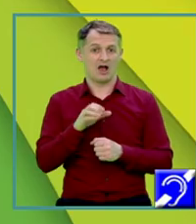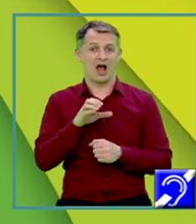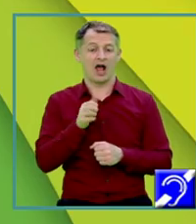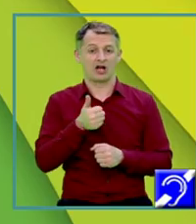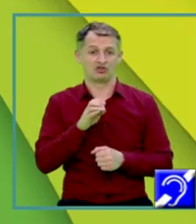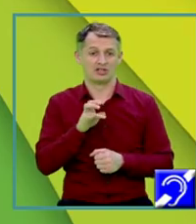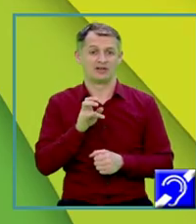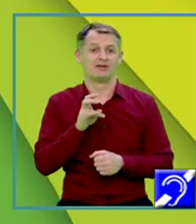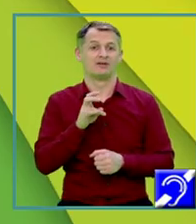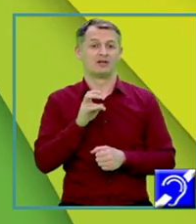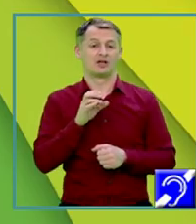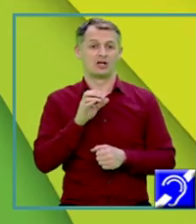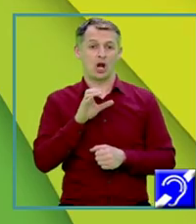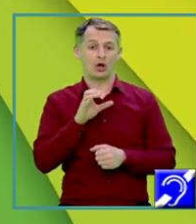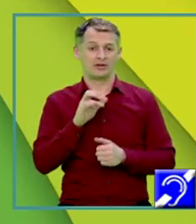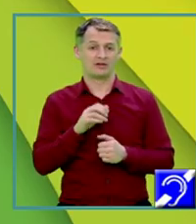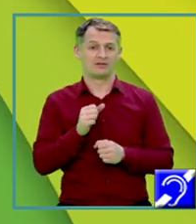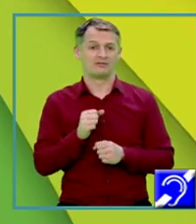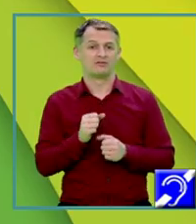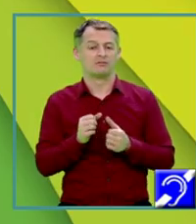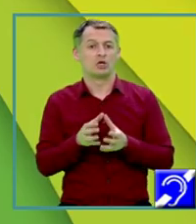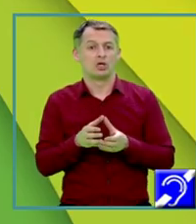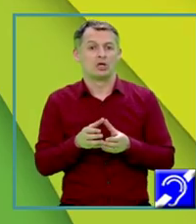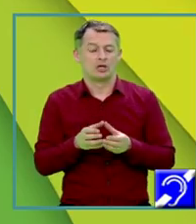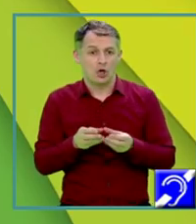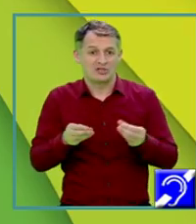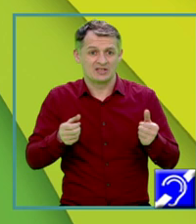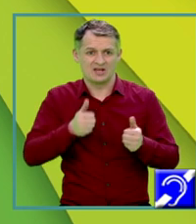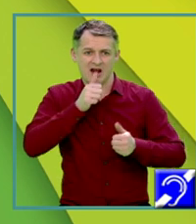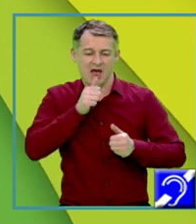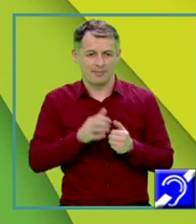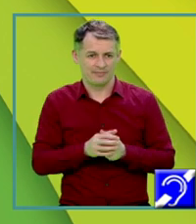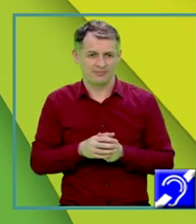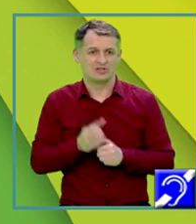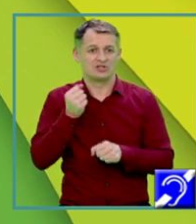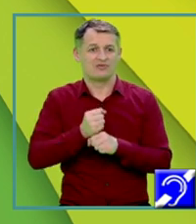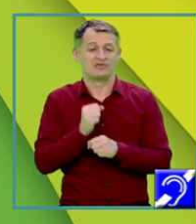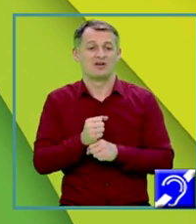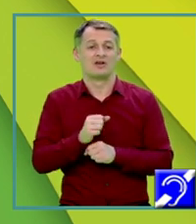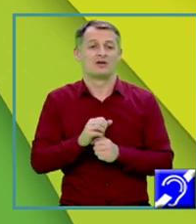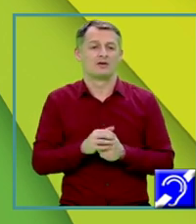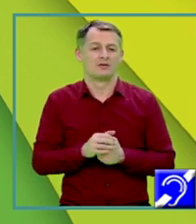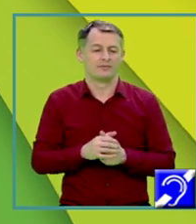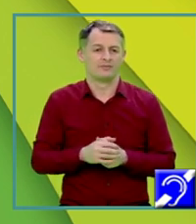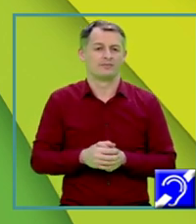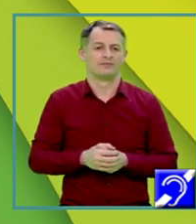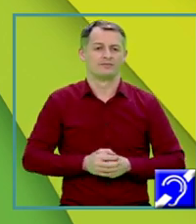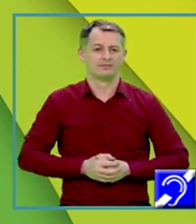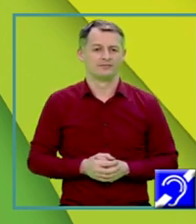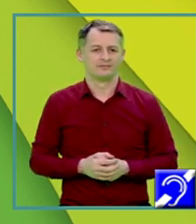un acid monoprotic tare, formând astfel anionul clorură și ionul